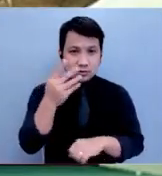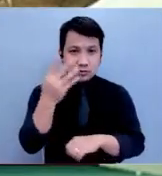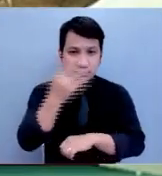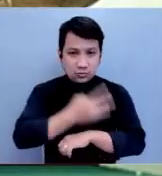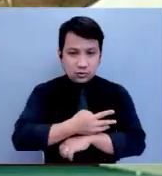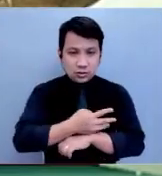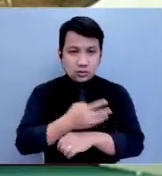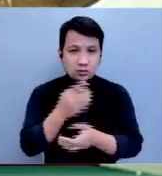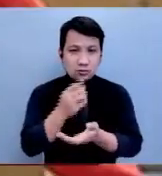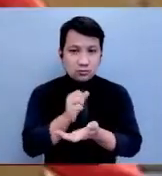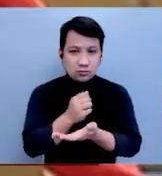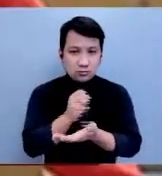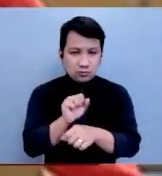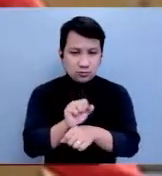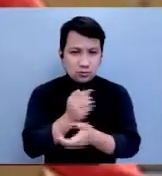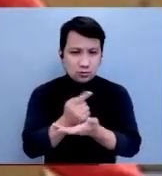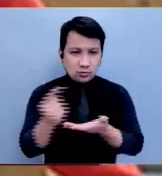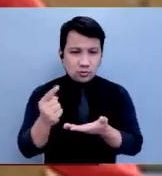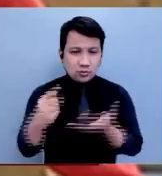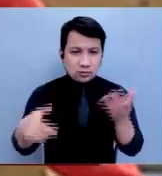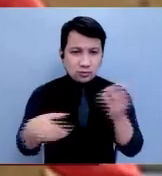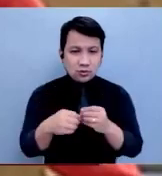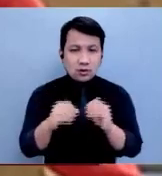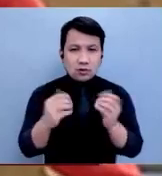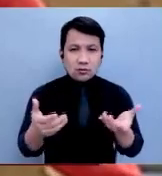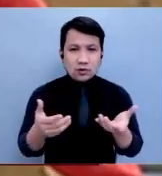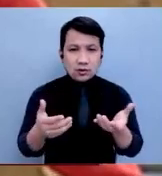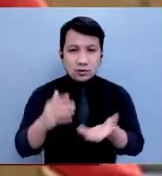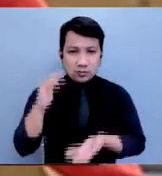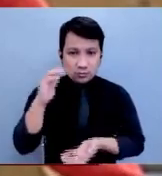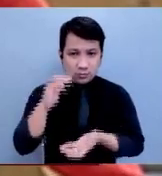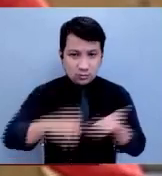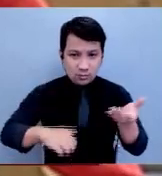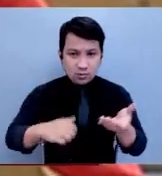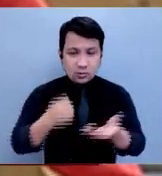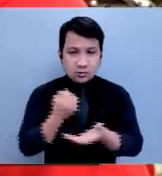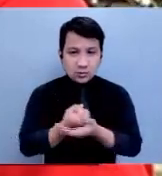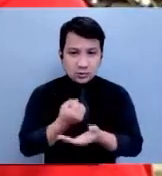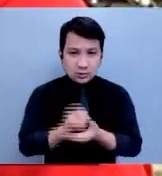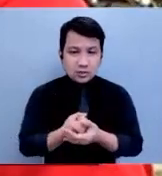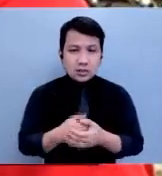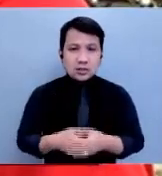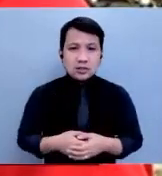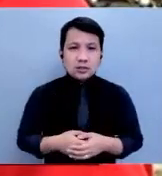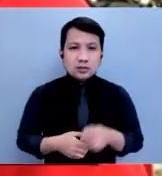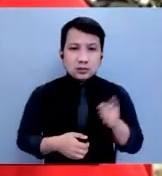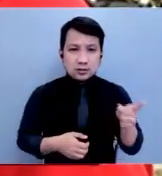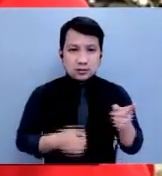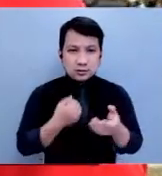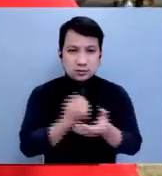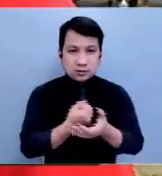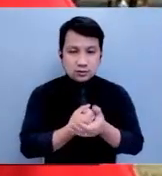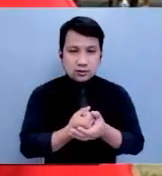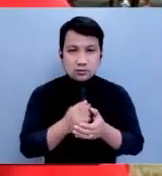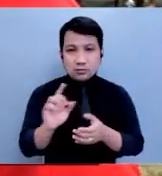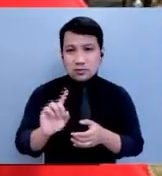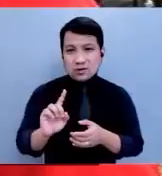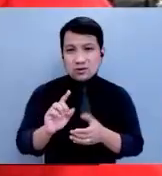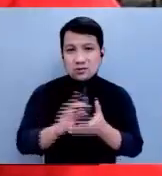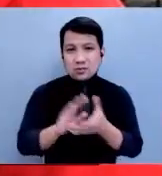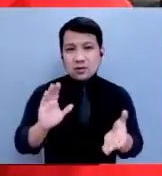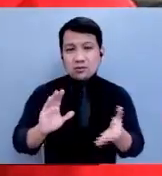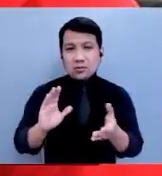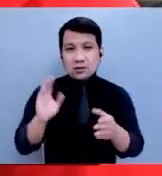work week. Pero dapat daw walang mababawas sa sweldo. Kung magbabawasan yung sweldo ng mga manggagawa ay malaking problema